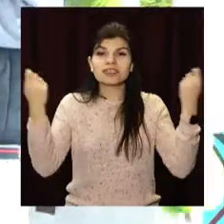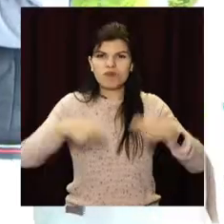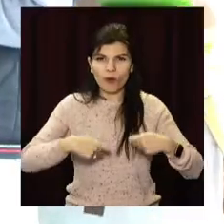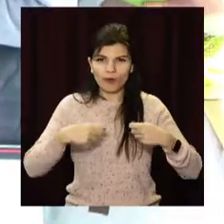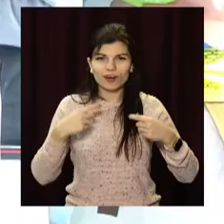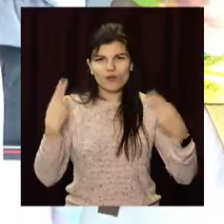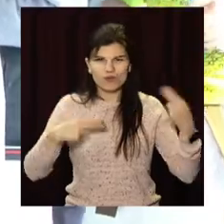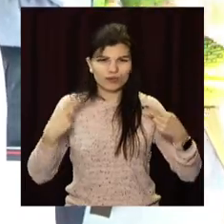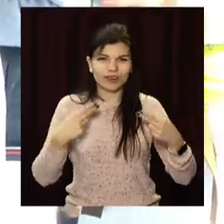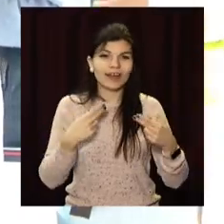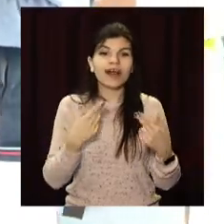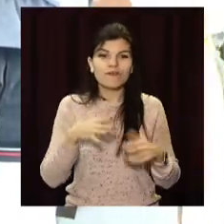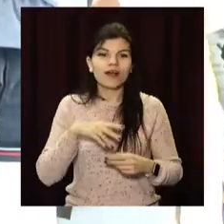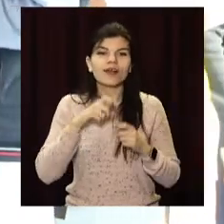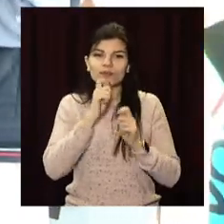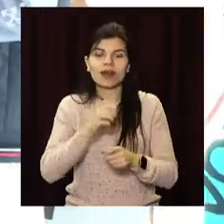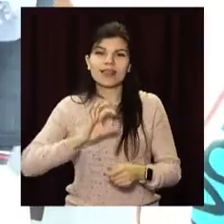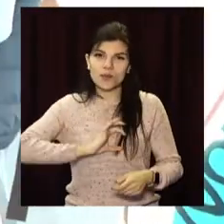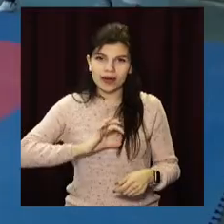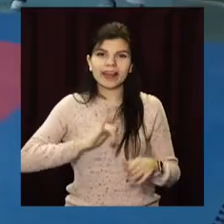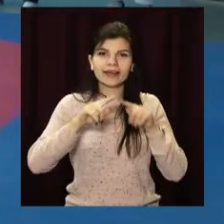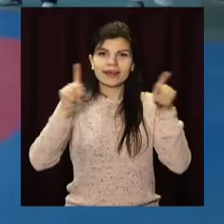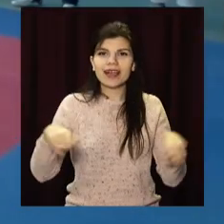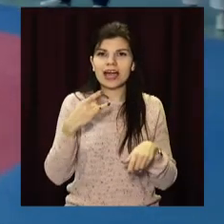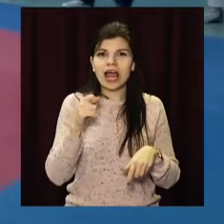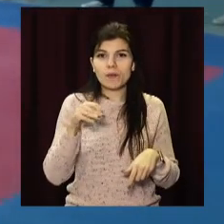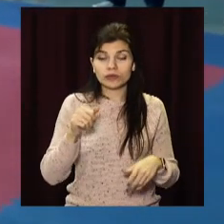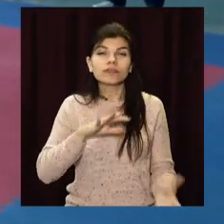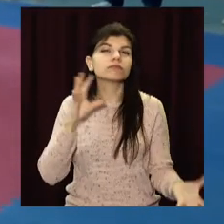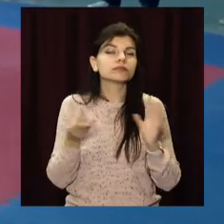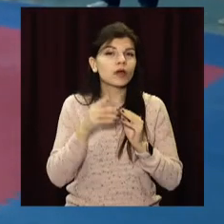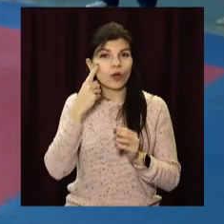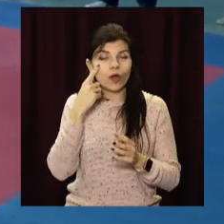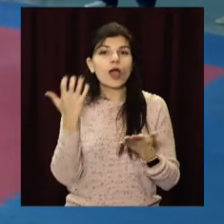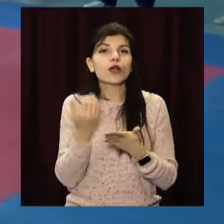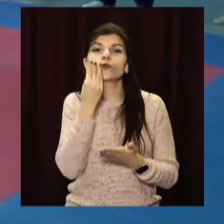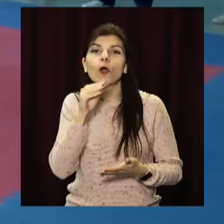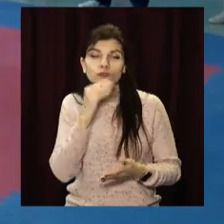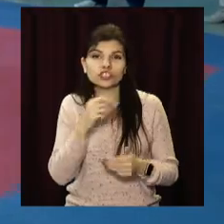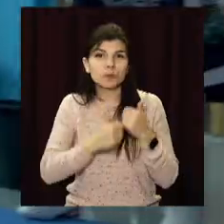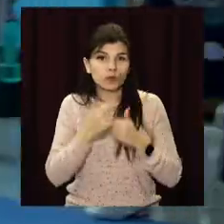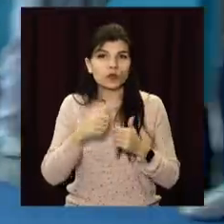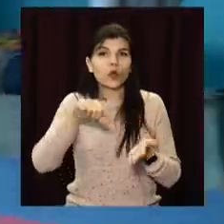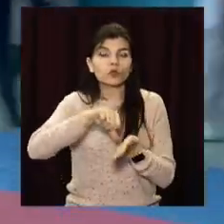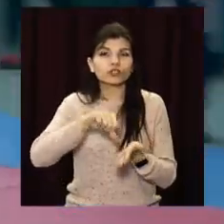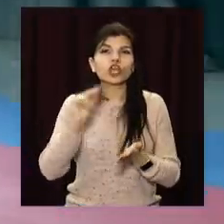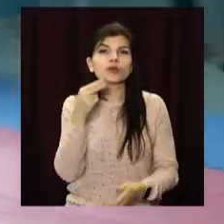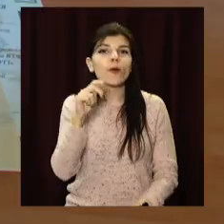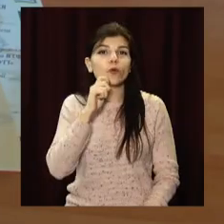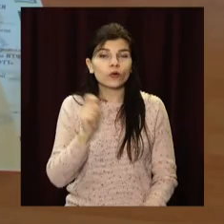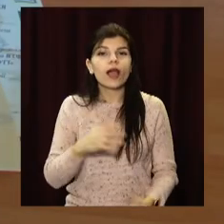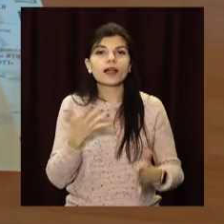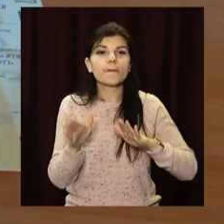спаррингів організатори нагородили переможців медалями та грамотами. За підсумками змагань, кращі спортсмени візьмуть участь у чемпіонатах України,